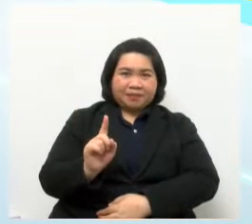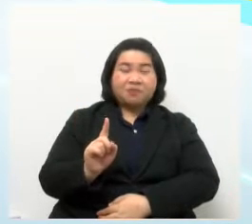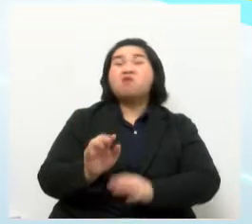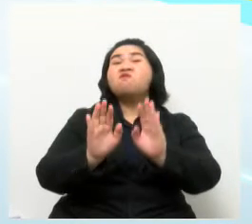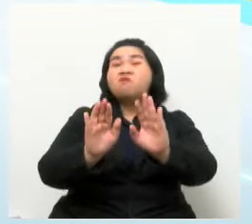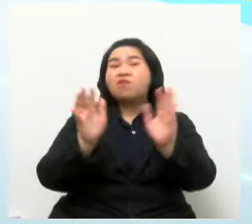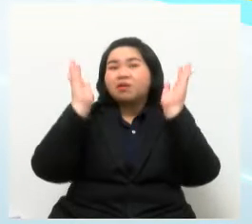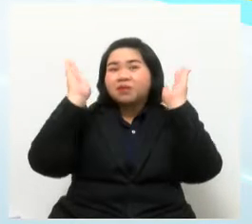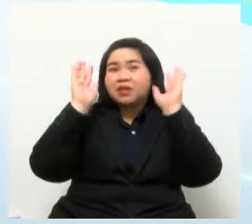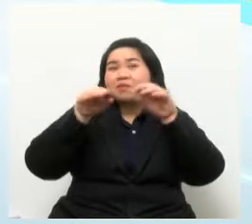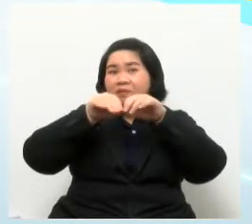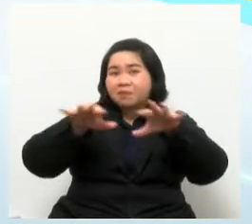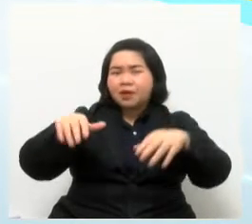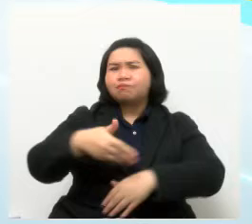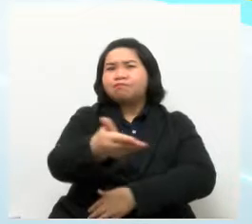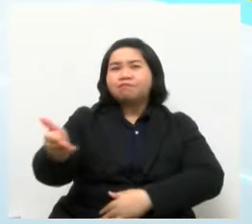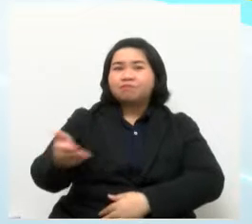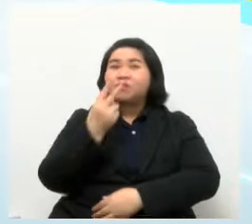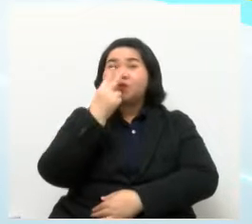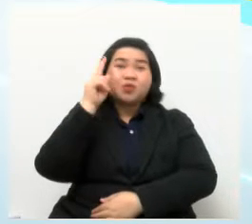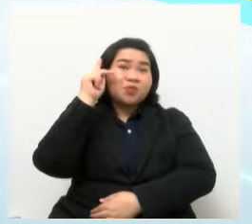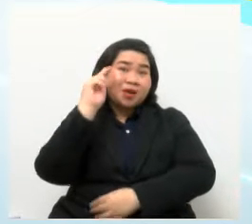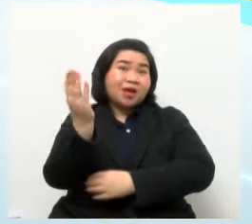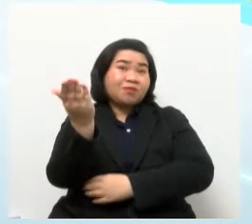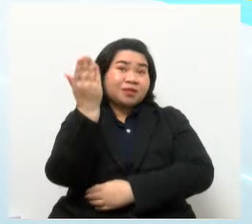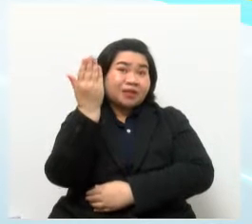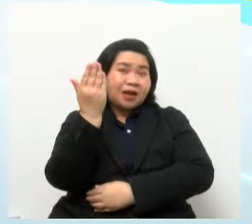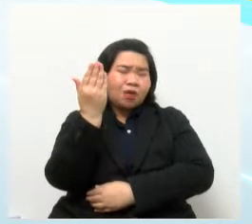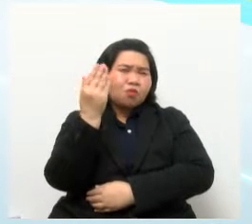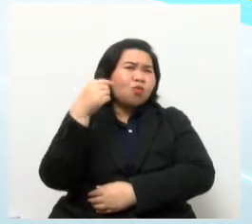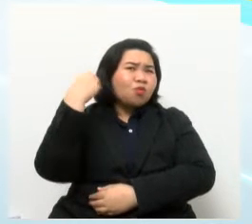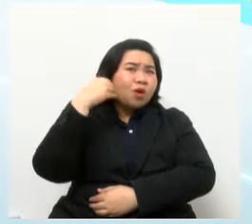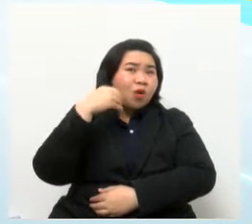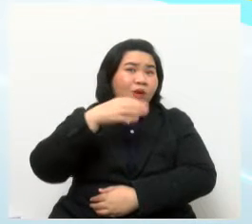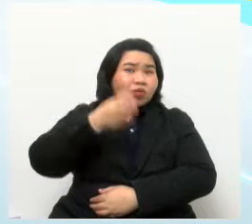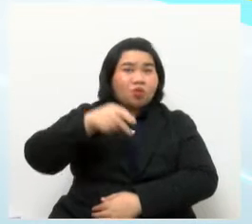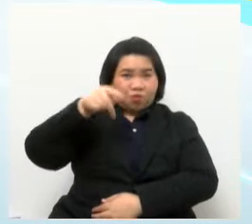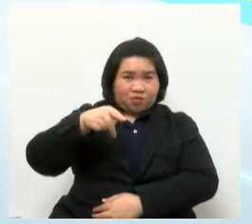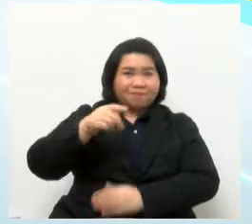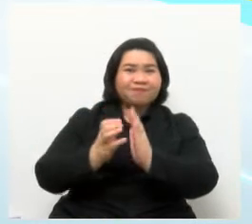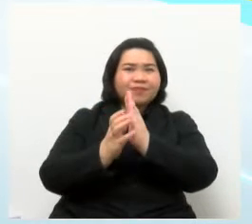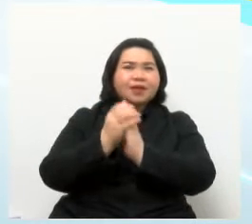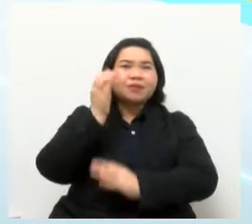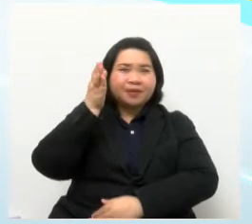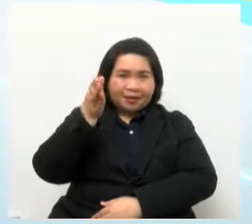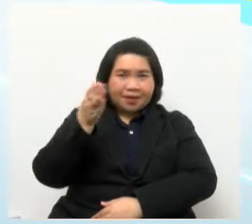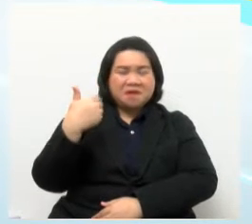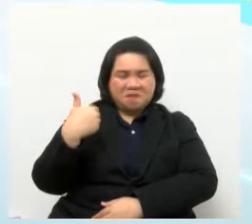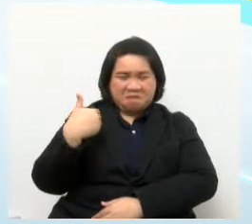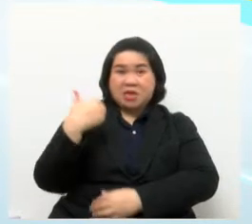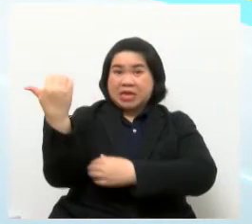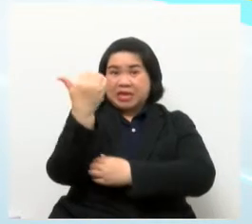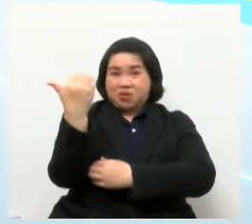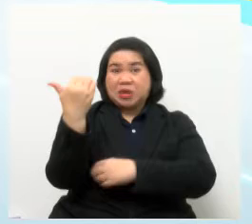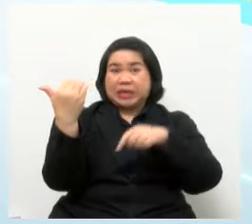พันธ์นะคะให้กับท่านผู้ชมรายการผู้เช้าข่าวสปทของเราได้รับทราบนะคะว่าตั้งแต่สัปดาห์หน้าเป็นต้นไปค่ะรายการผู้เช้าข่าวส